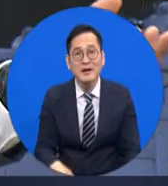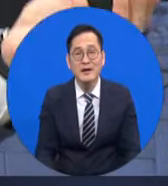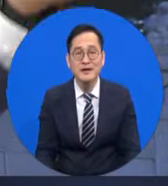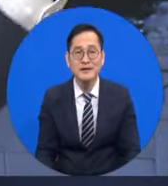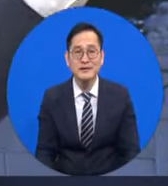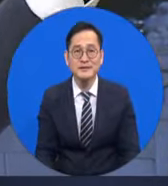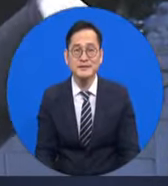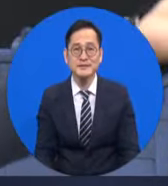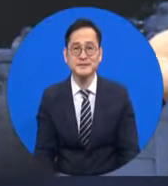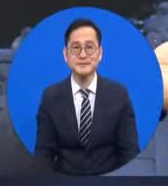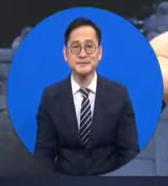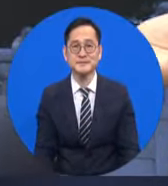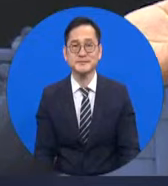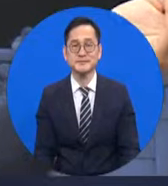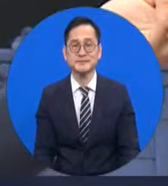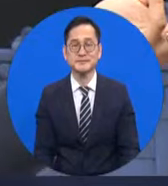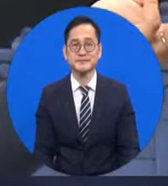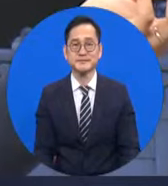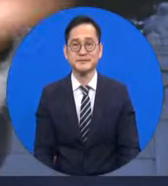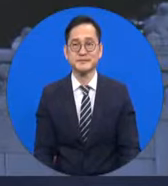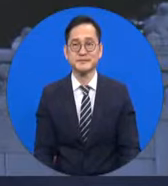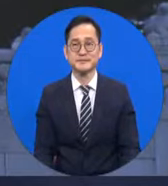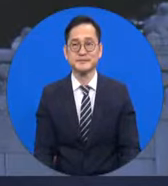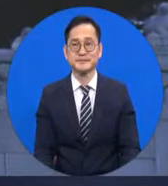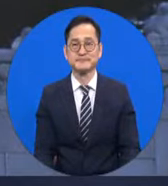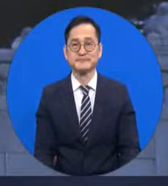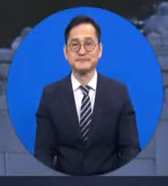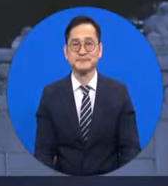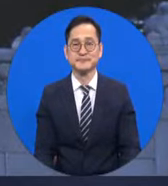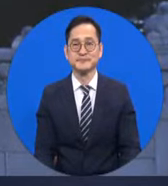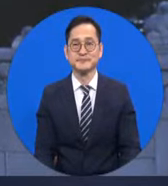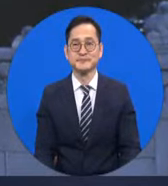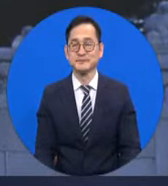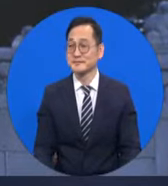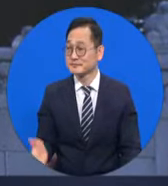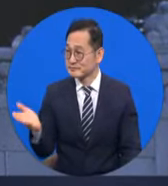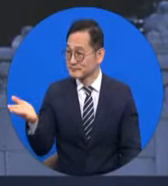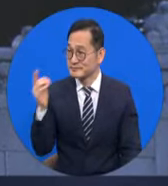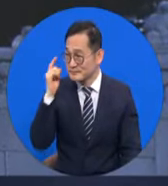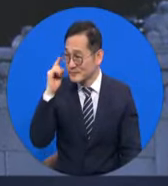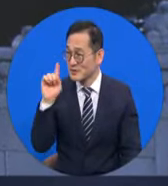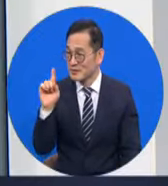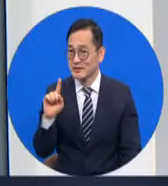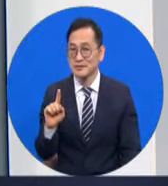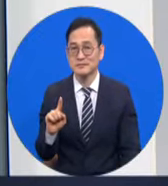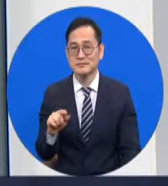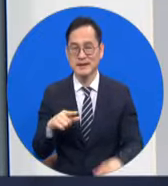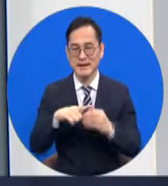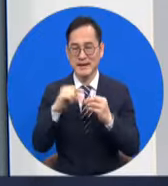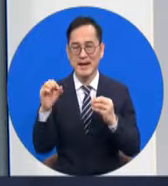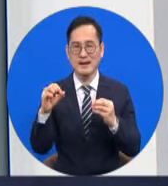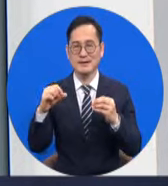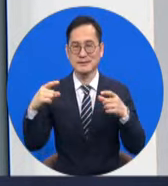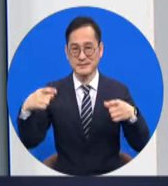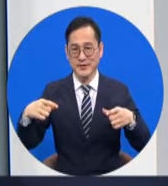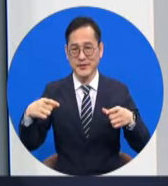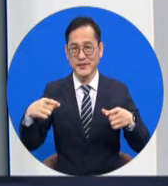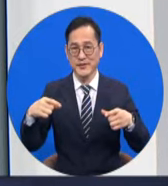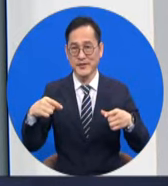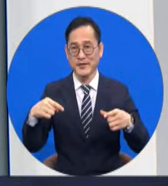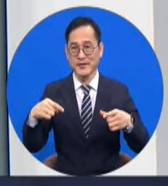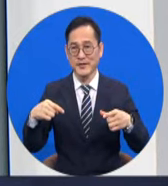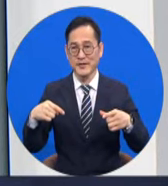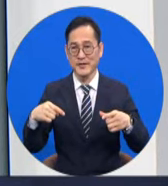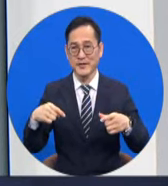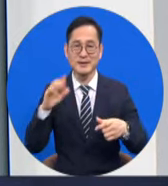민주당 내에서 어떤 위상을 갖게 되는지. 먼저 정혁진 변호사님. 글쎄요. 개항을은 제가 봤을 때